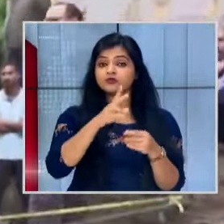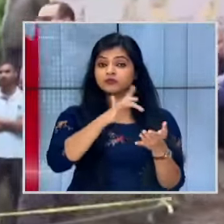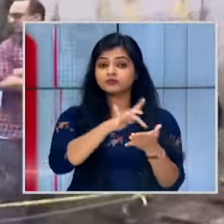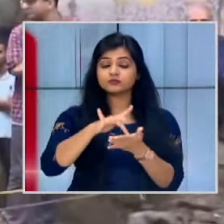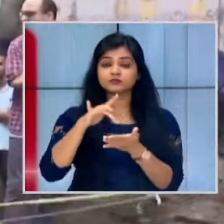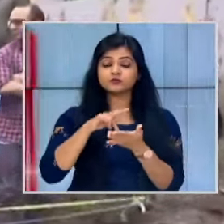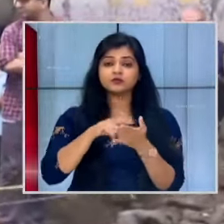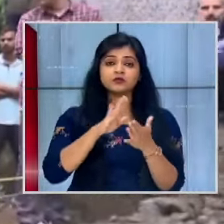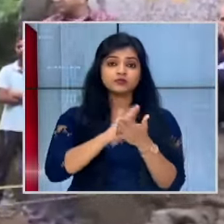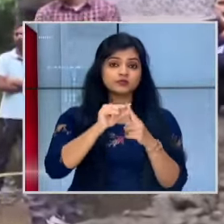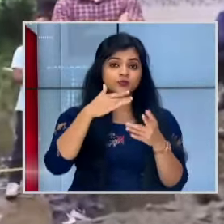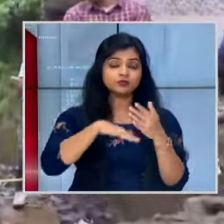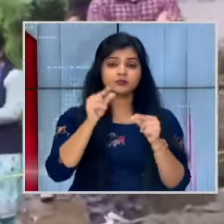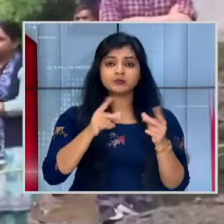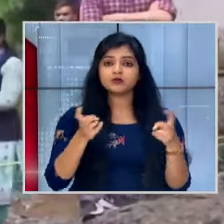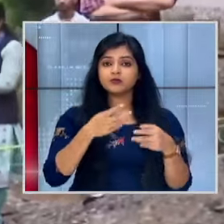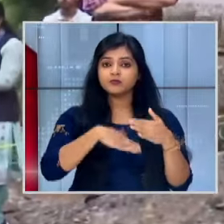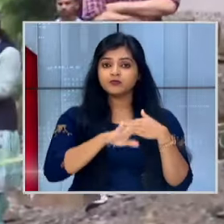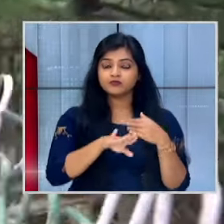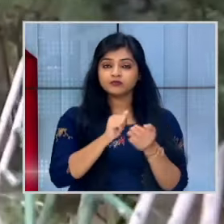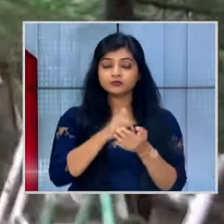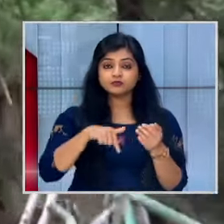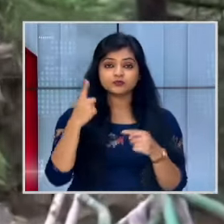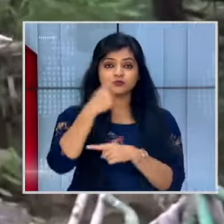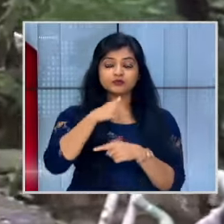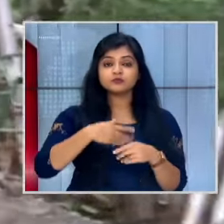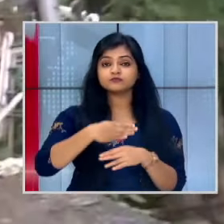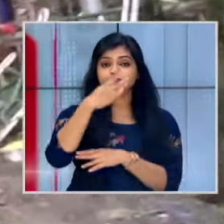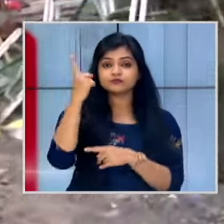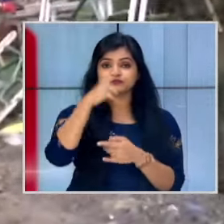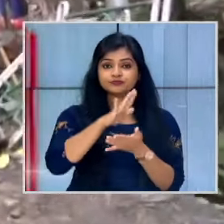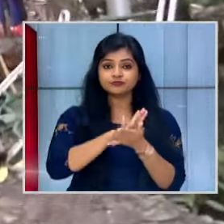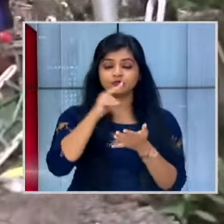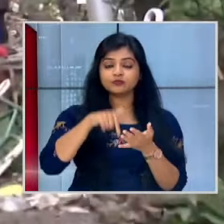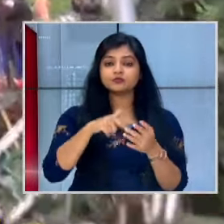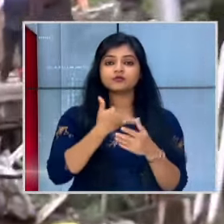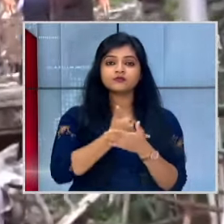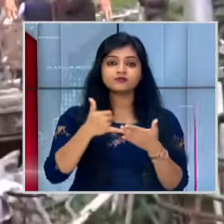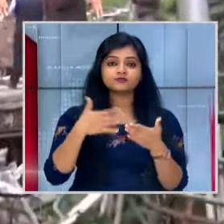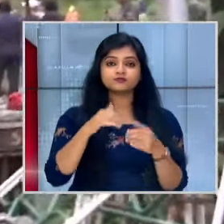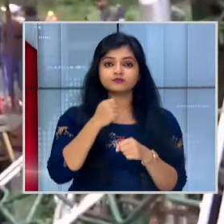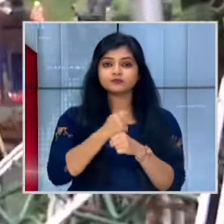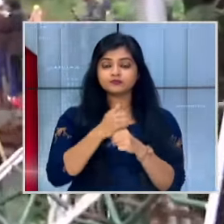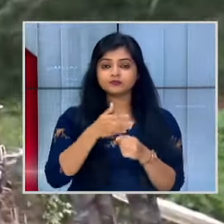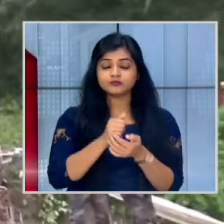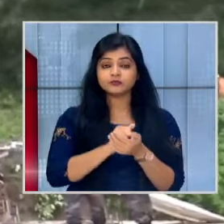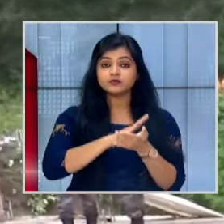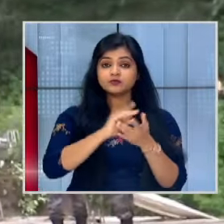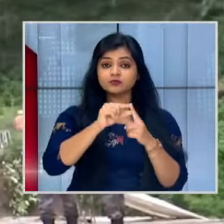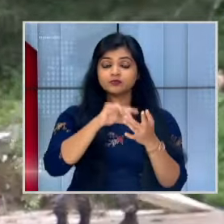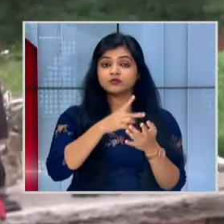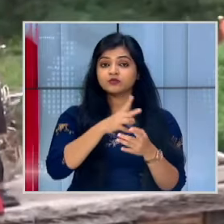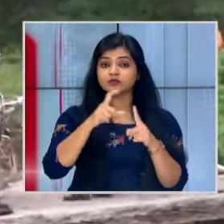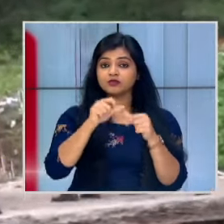കുടുങ്ങിക്കിടക്കുന്നുണ്ട്. ഇന്ന് നടത്താനിരുന്ന സ്വാതന്ത്ര്യദിനത്തോടനുബന്ധിച്ചുള്ള സാംസ്കാരിക പരിപാടികൾ സർക്കാർ ഒഴിവാക്കി. ഹിമാചൽ പ്രദേശിലെ മുഴുവൻ